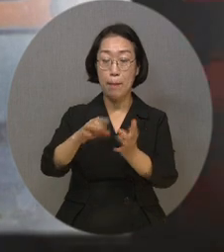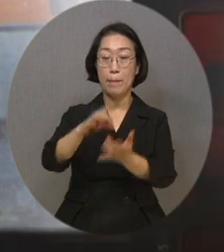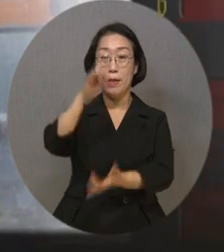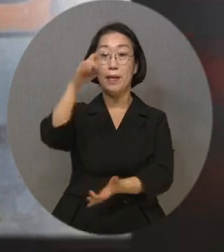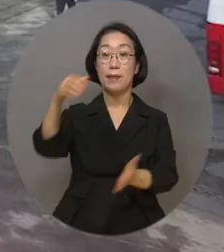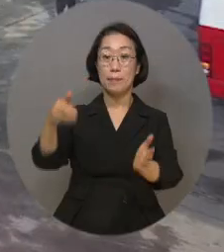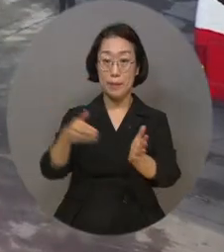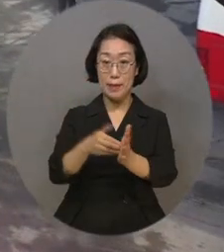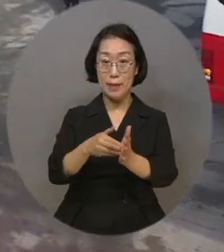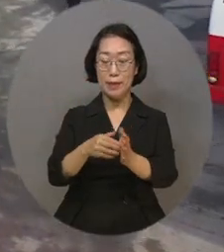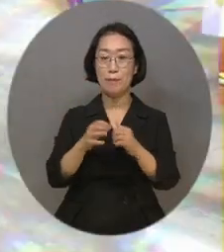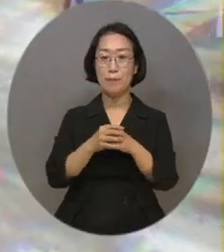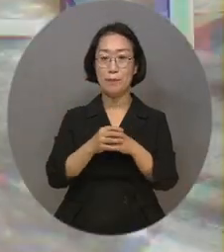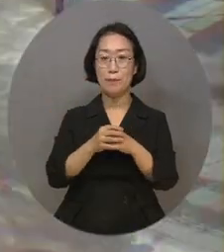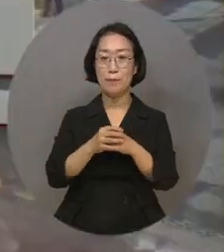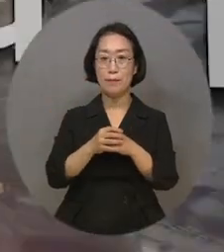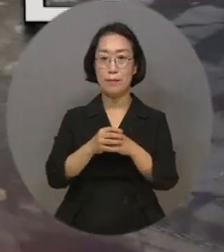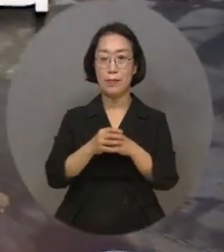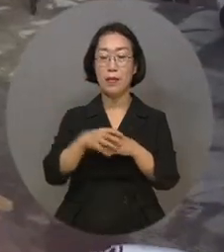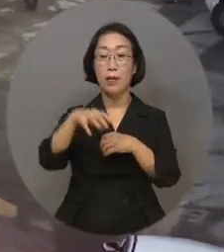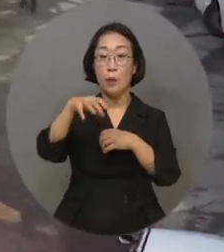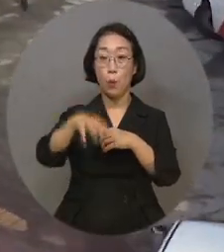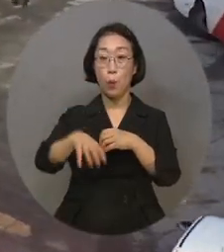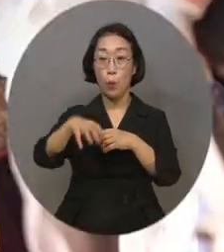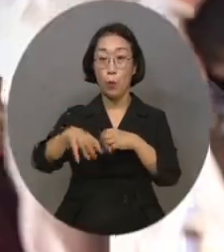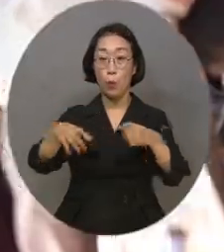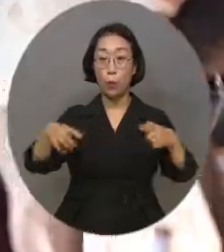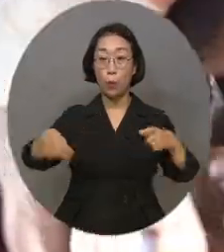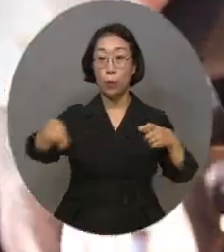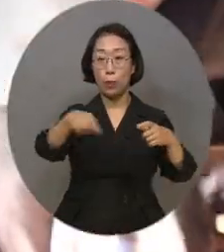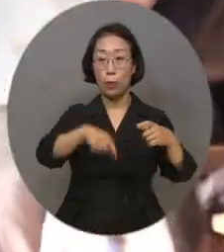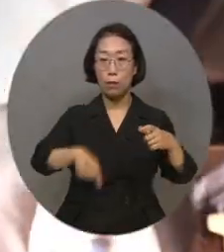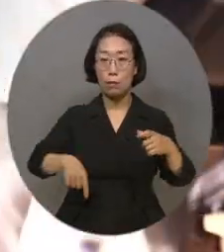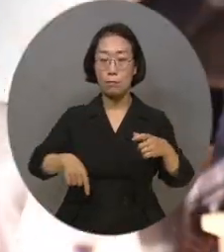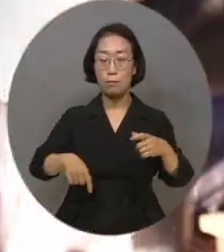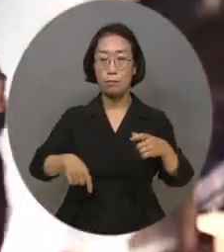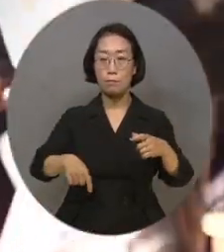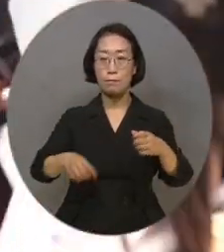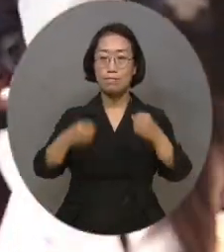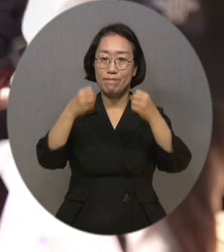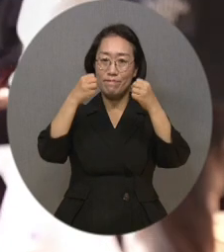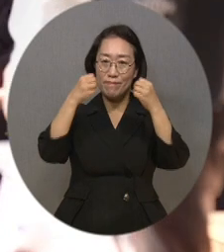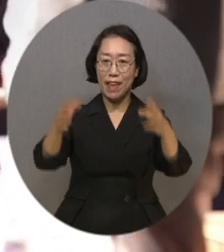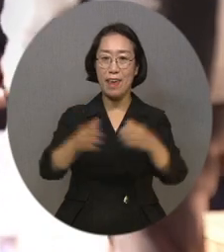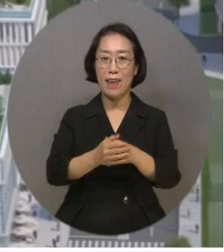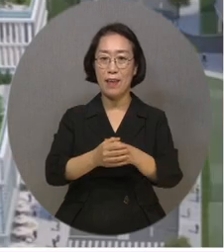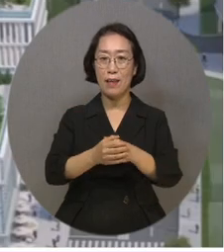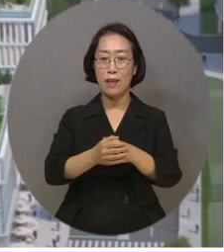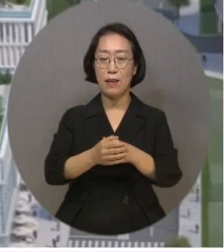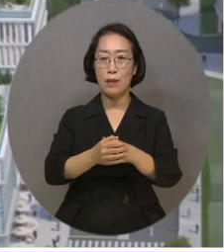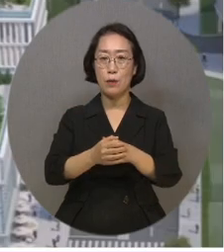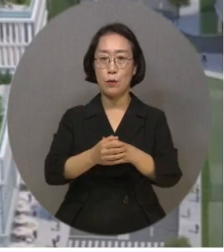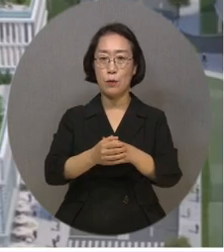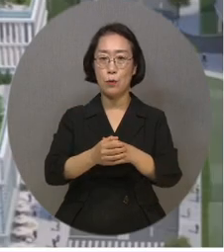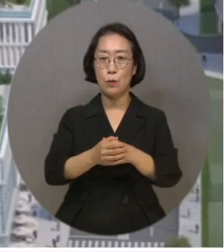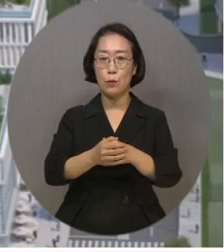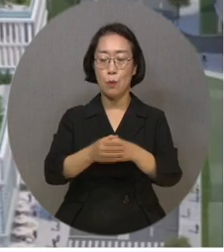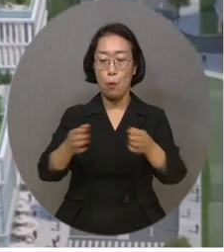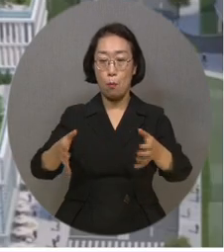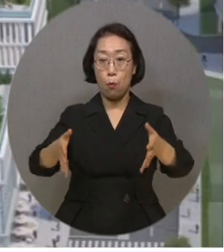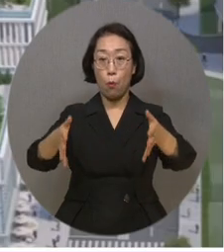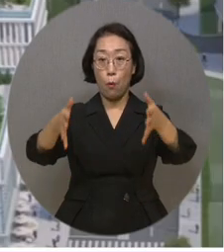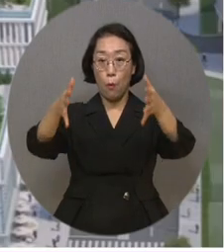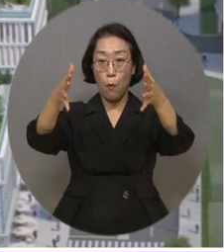돼서 이 터미널을 좀 더 세련된 그리고 청년 복합